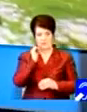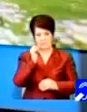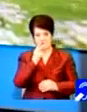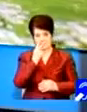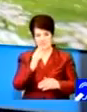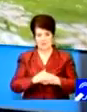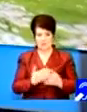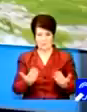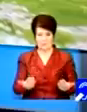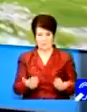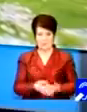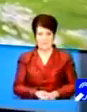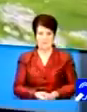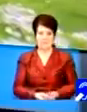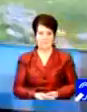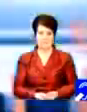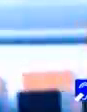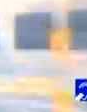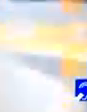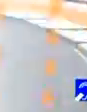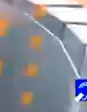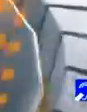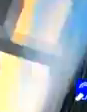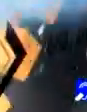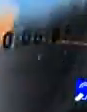aflăm chiar acum din rubrica Meteo.